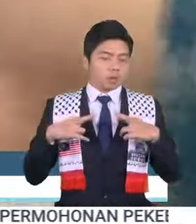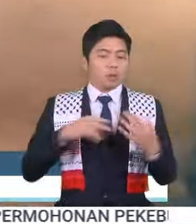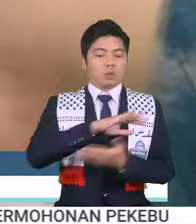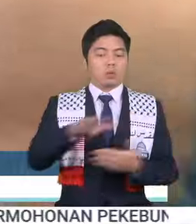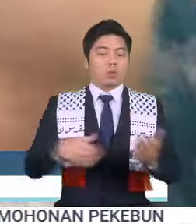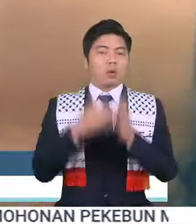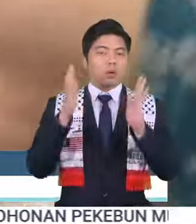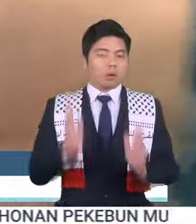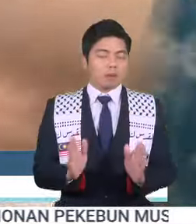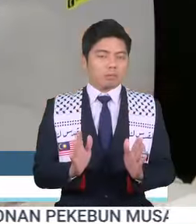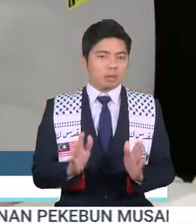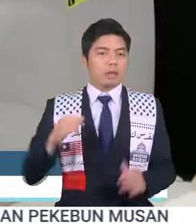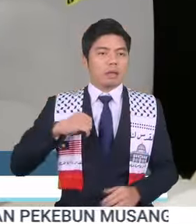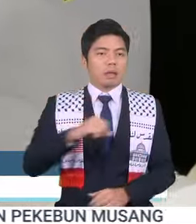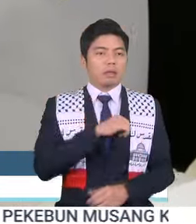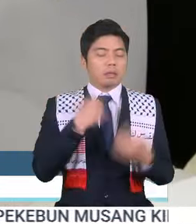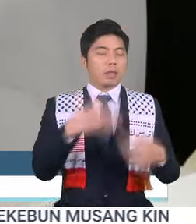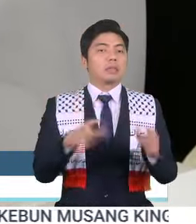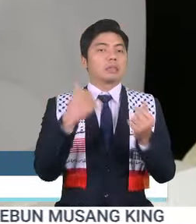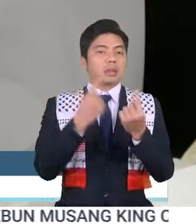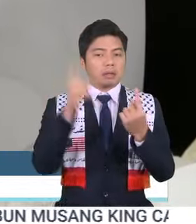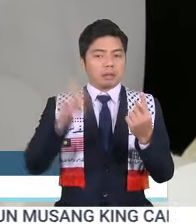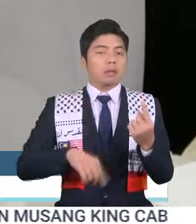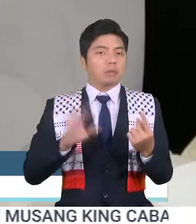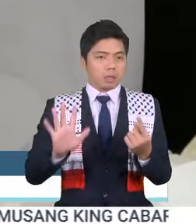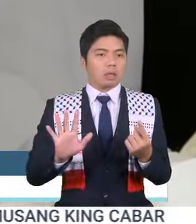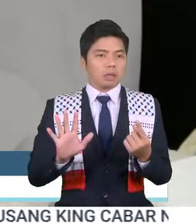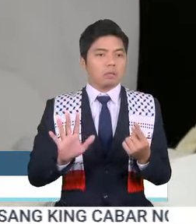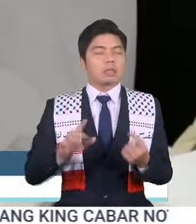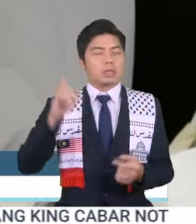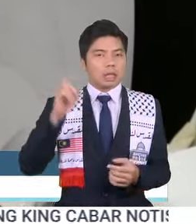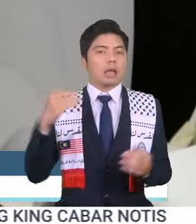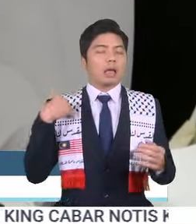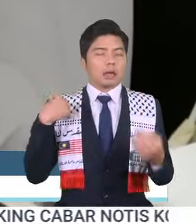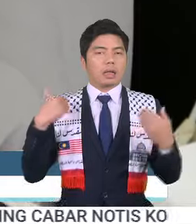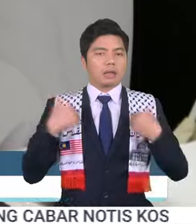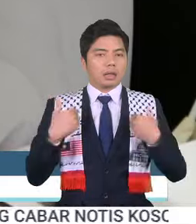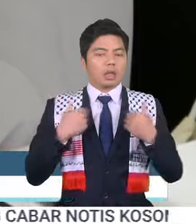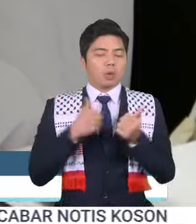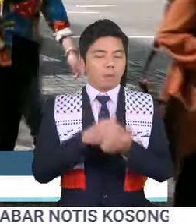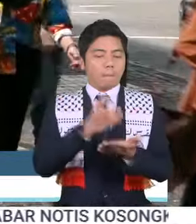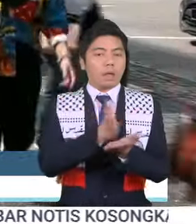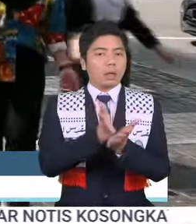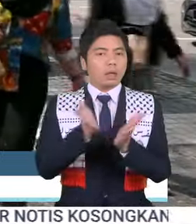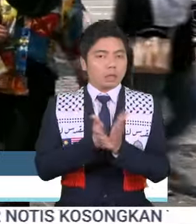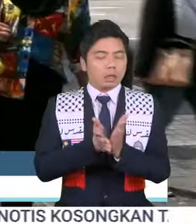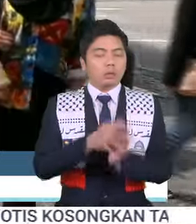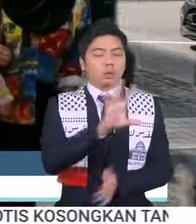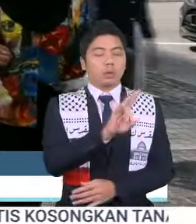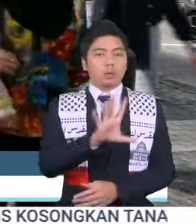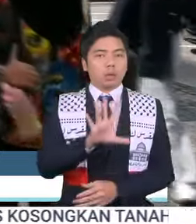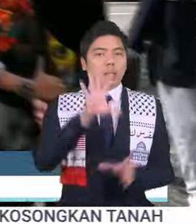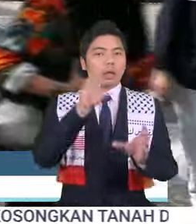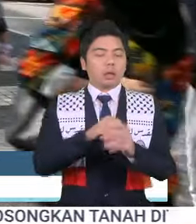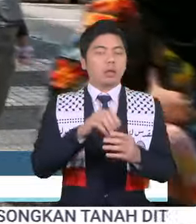caruman selepas 11 Mei 2024 akan diperuntukkan ke dalam akaun baharu mengikut pecahan, iaitu 75% ke